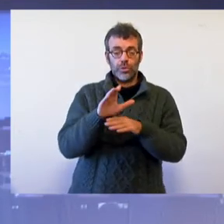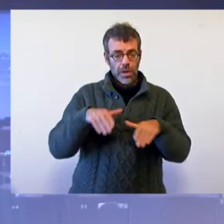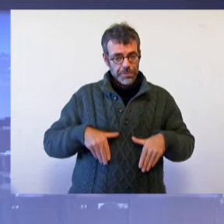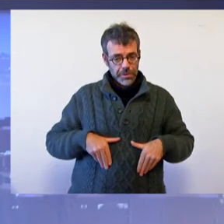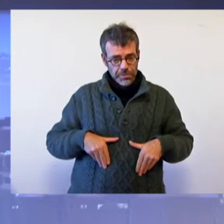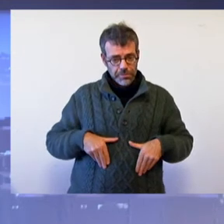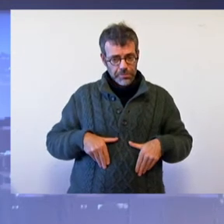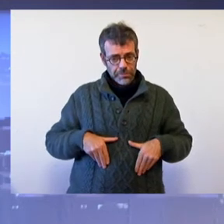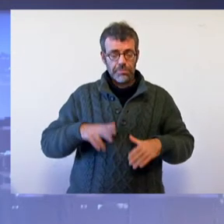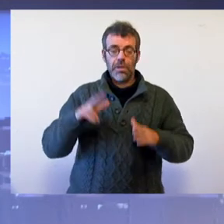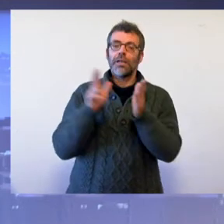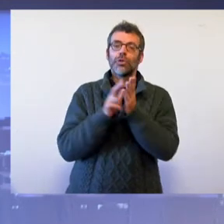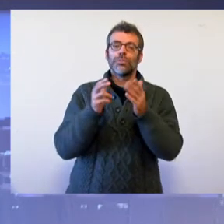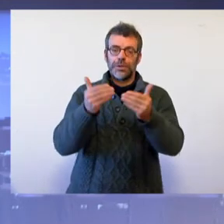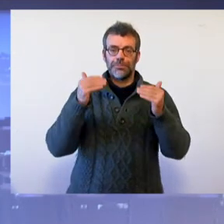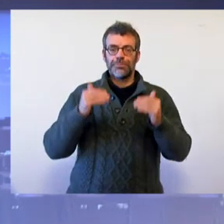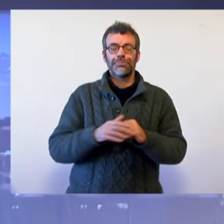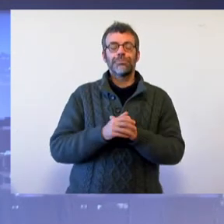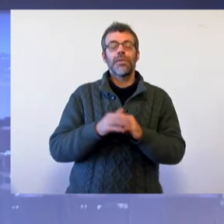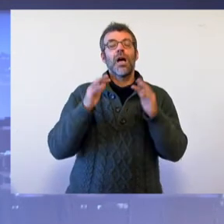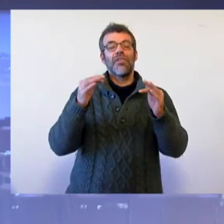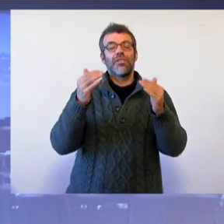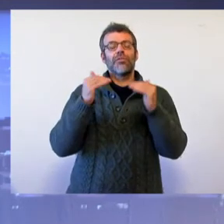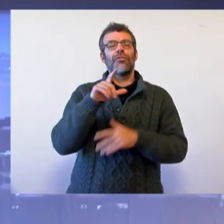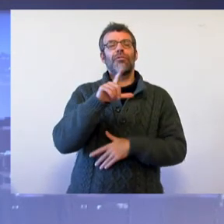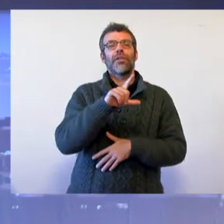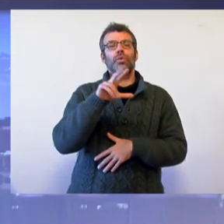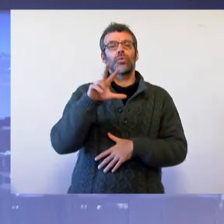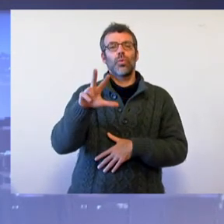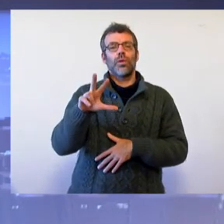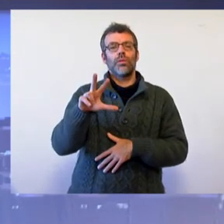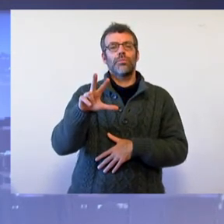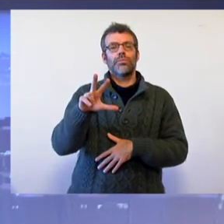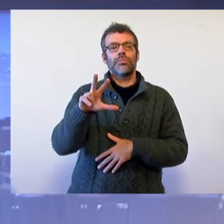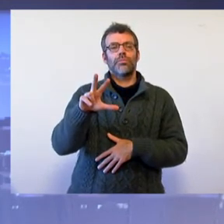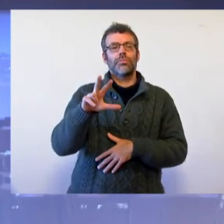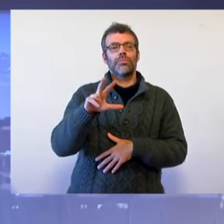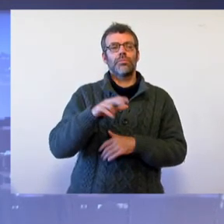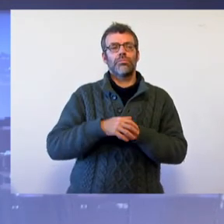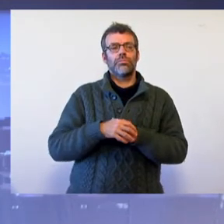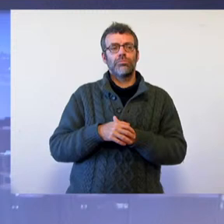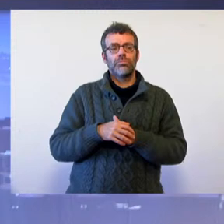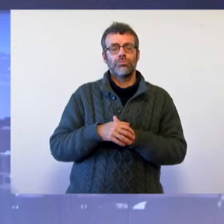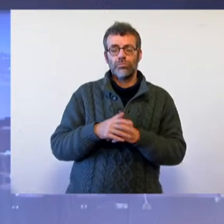s'abstient ? Adopté. Affaire 23, apurement des régies. Y a-t-il des